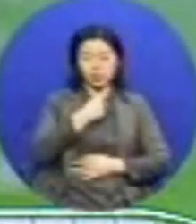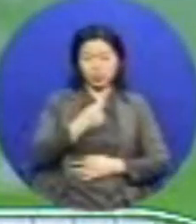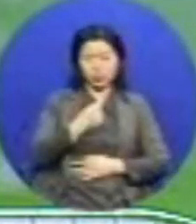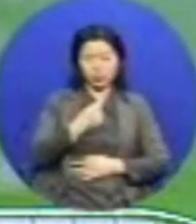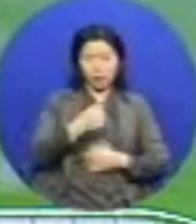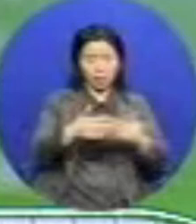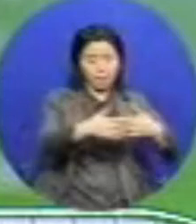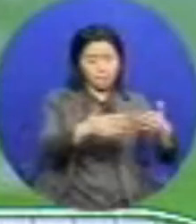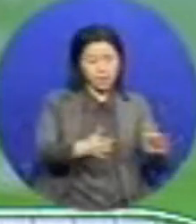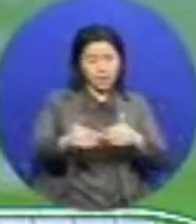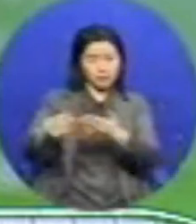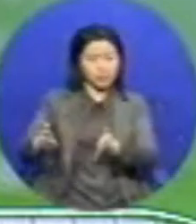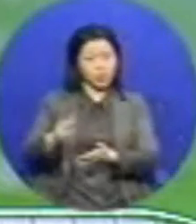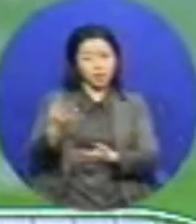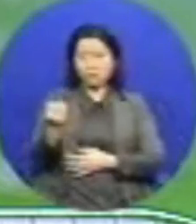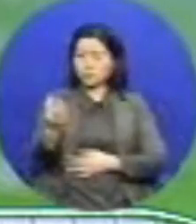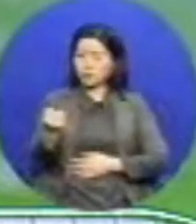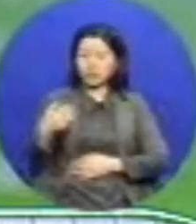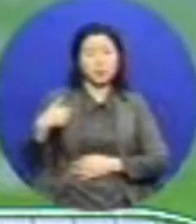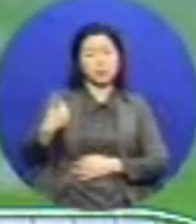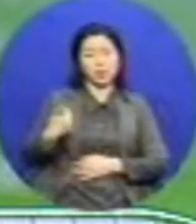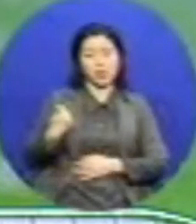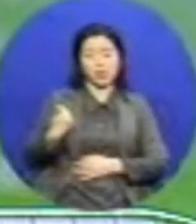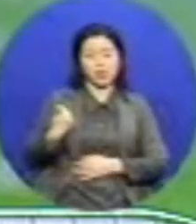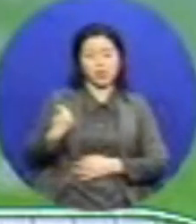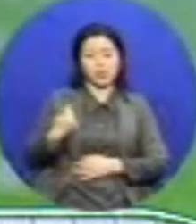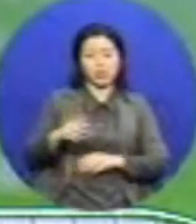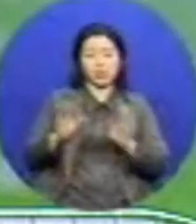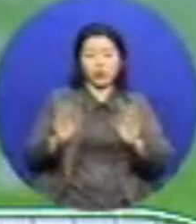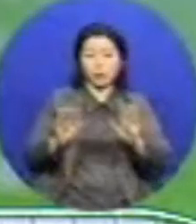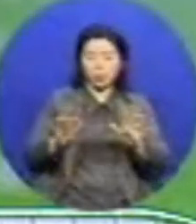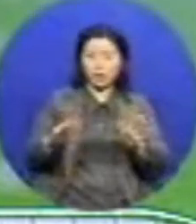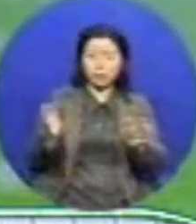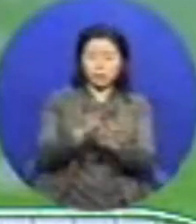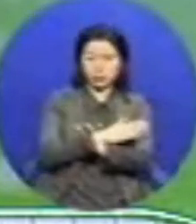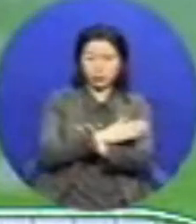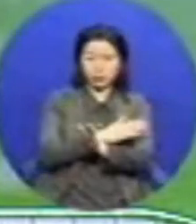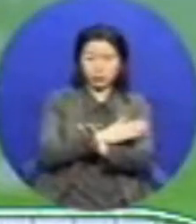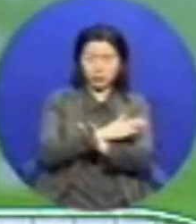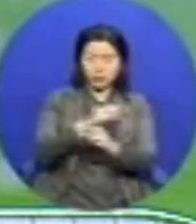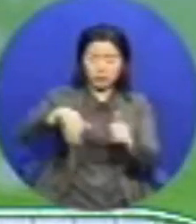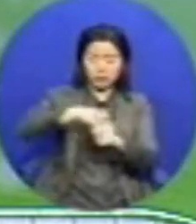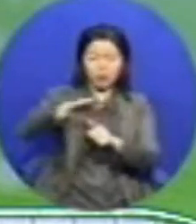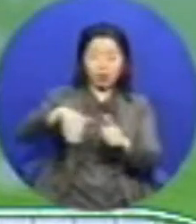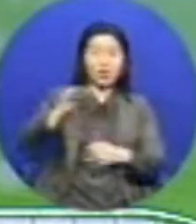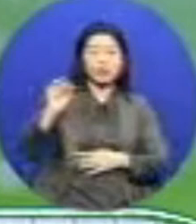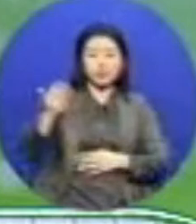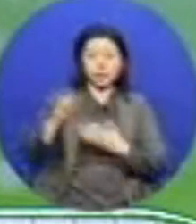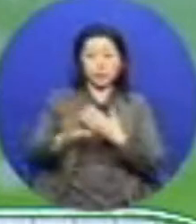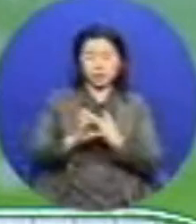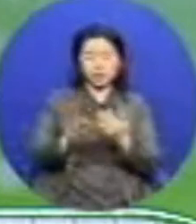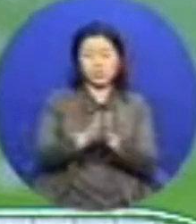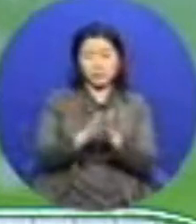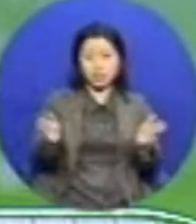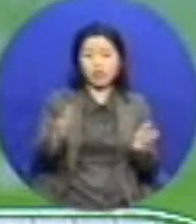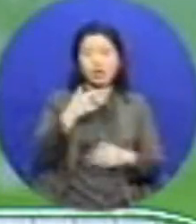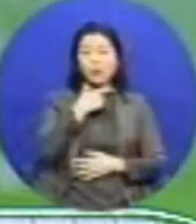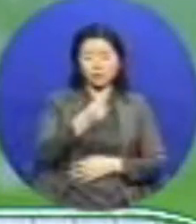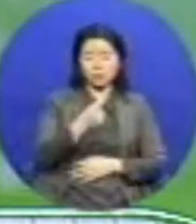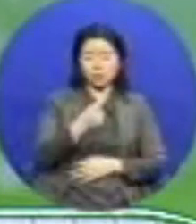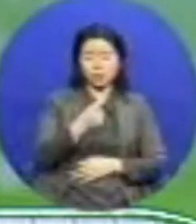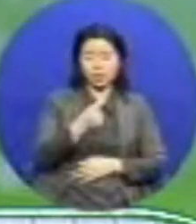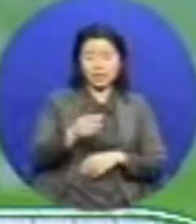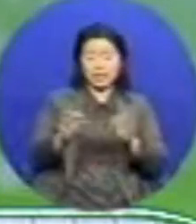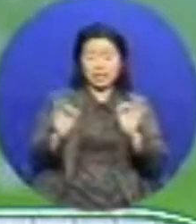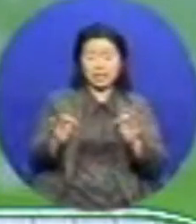주실 지 모르겠어요 오늘 올해부터 도 여건이 되는대로 시작하려고 합니다 하여튼 하나님이 이제는